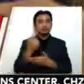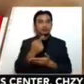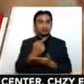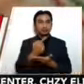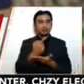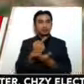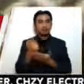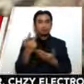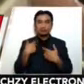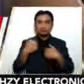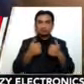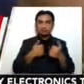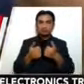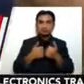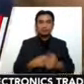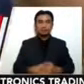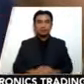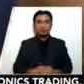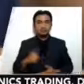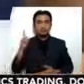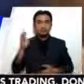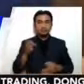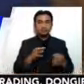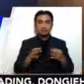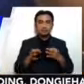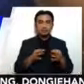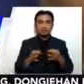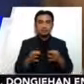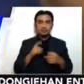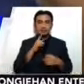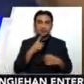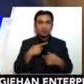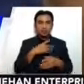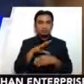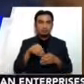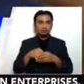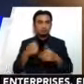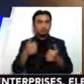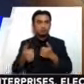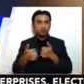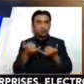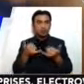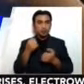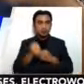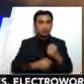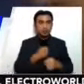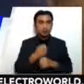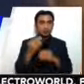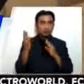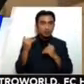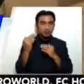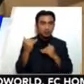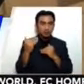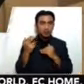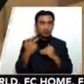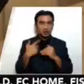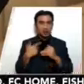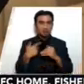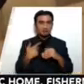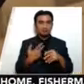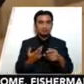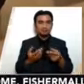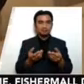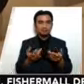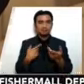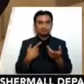the season is not over there still a few competitions for me to take part In this year and hopefully I'll be able to retain my Jamie Santos